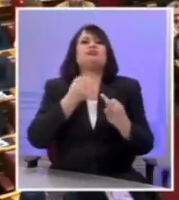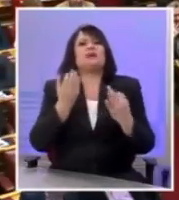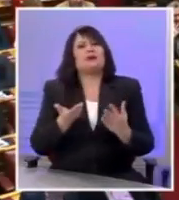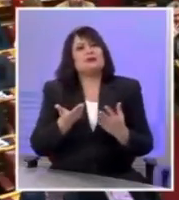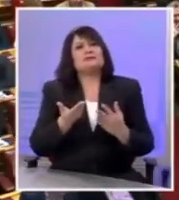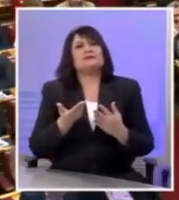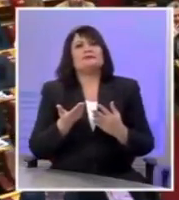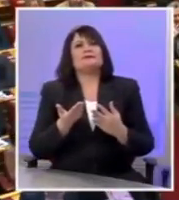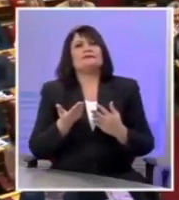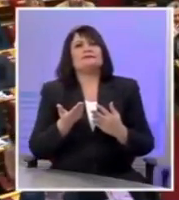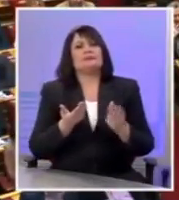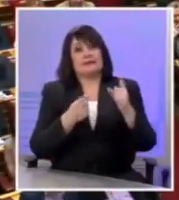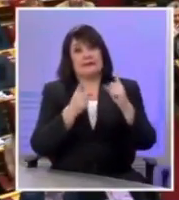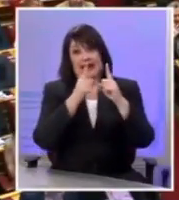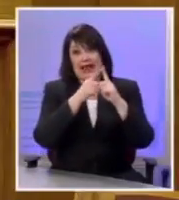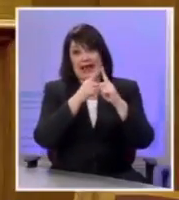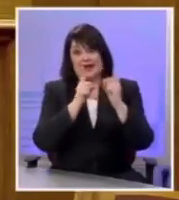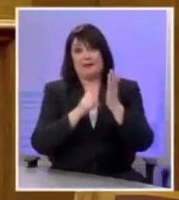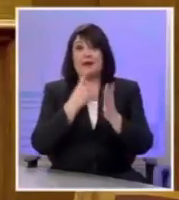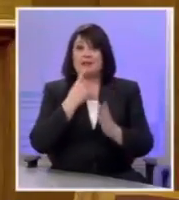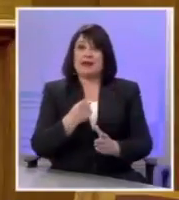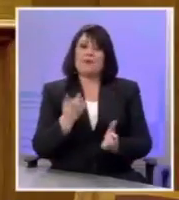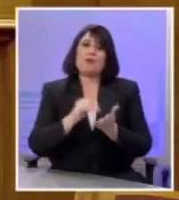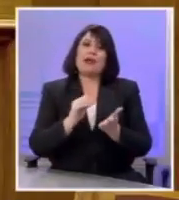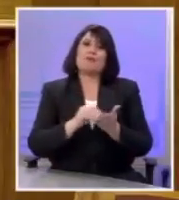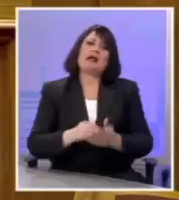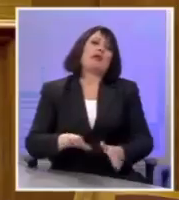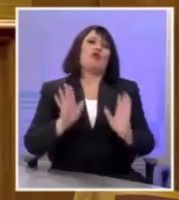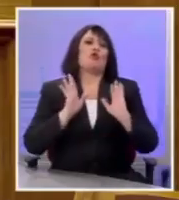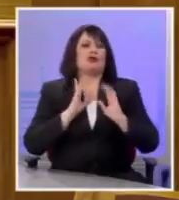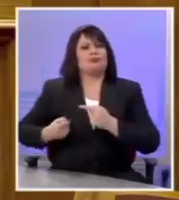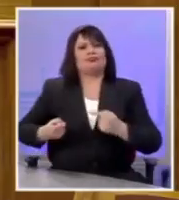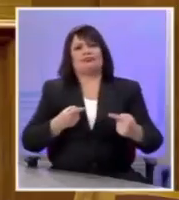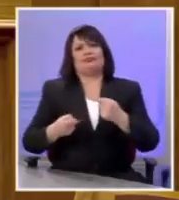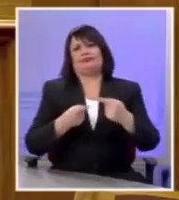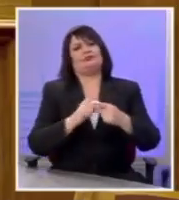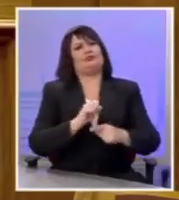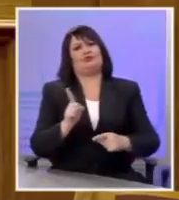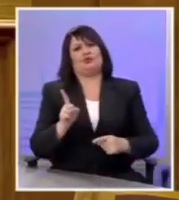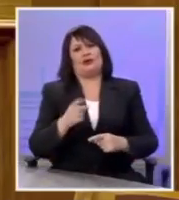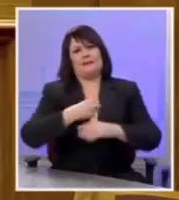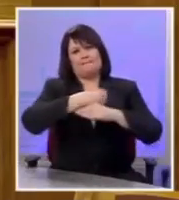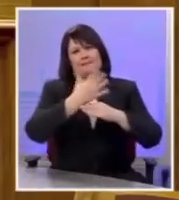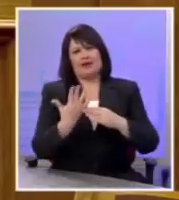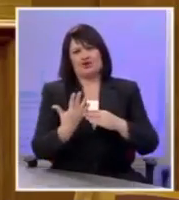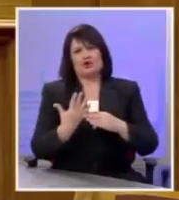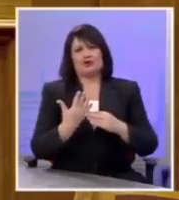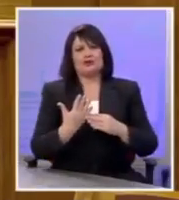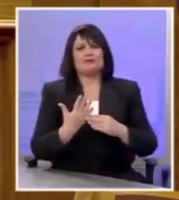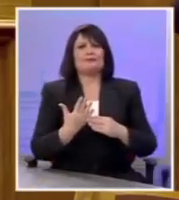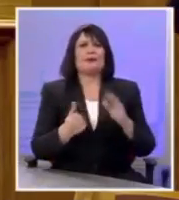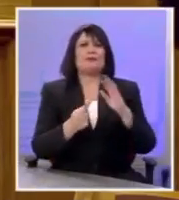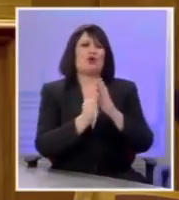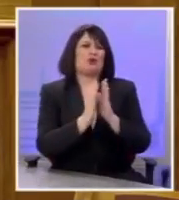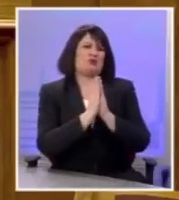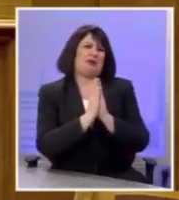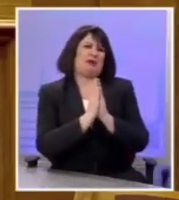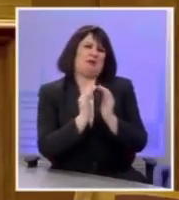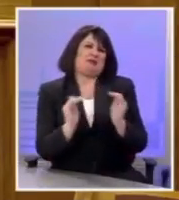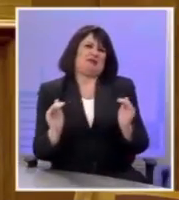χρέος. Ένα πρέπει να πω και δεν θα ξαναπώ και στην αντιπαράθεση με το Πασόκ και αν είναι το PSI καλό ή